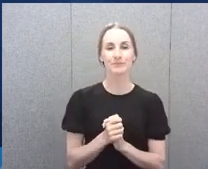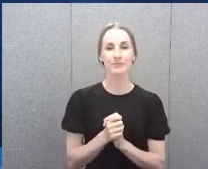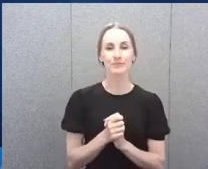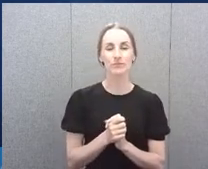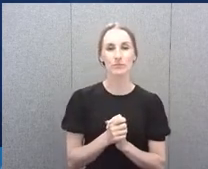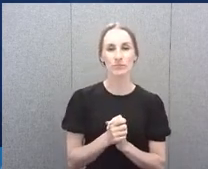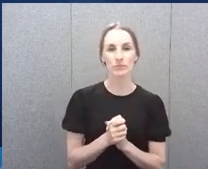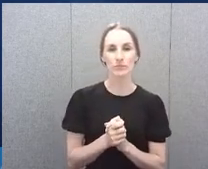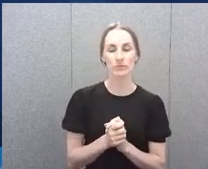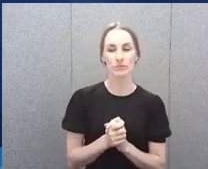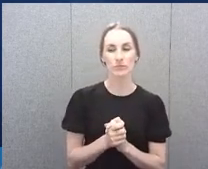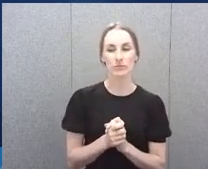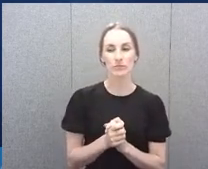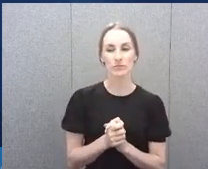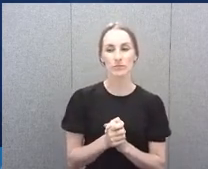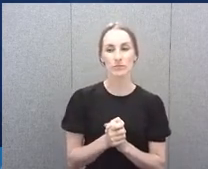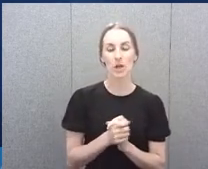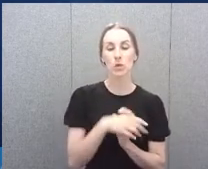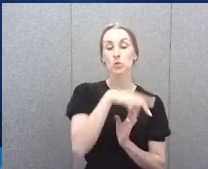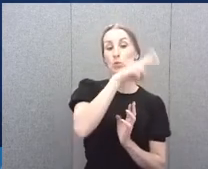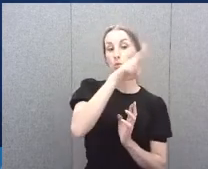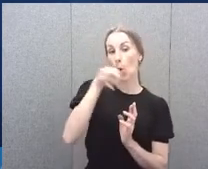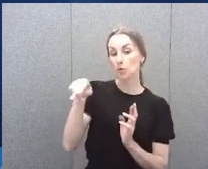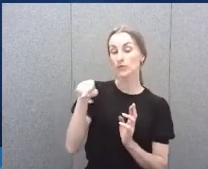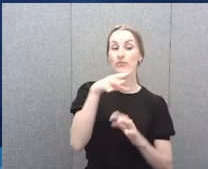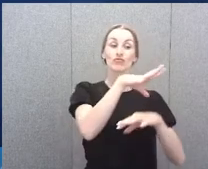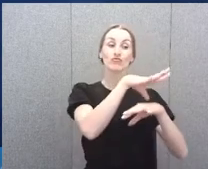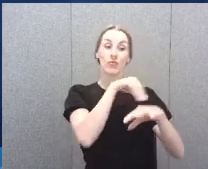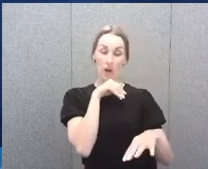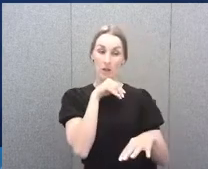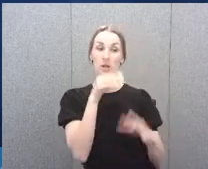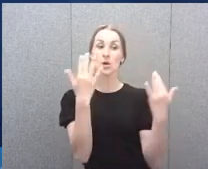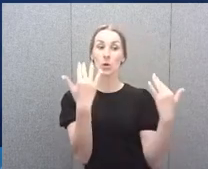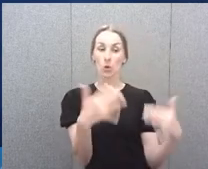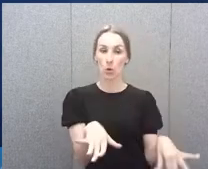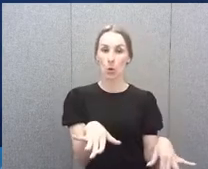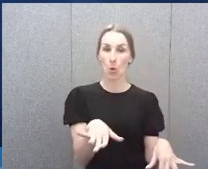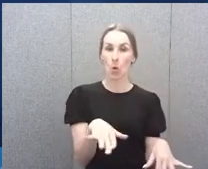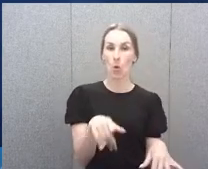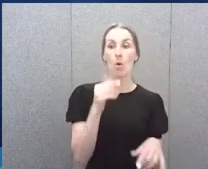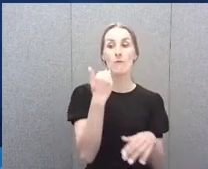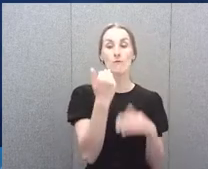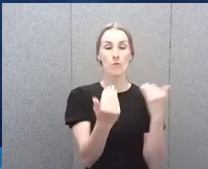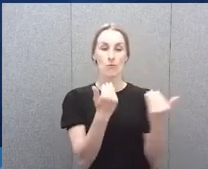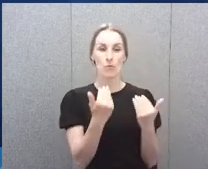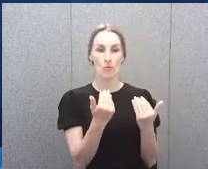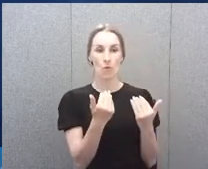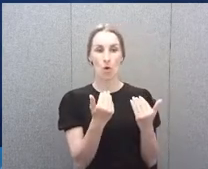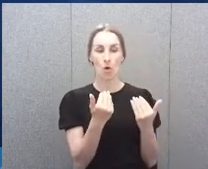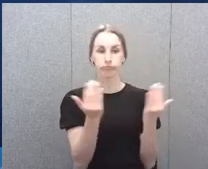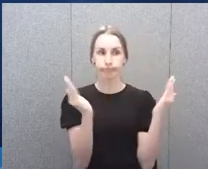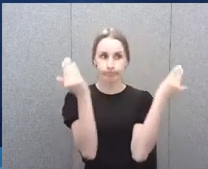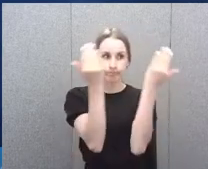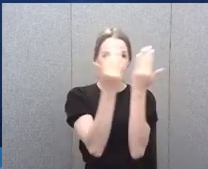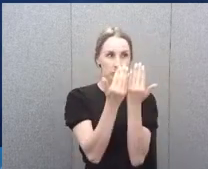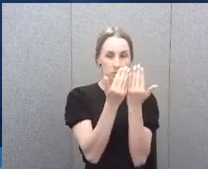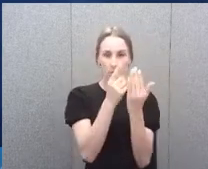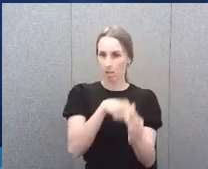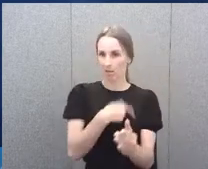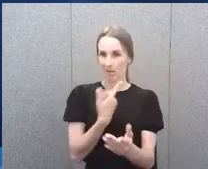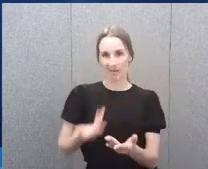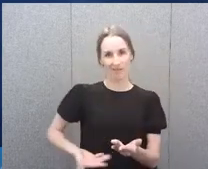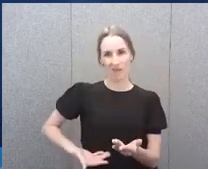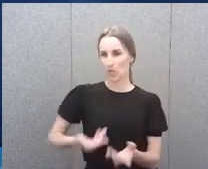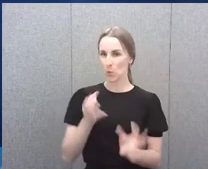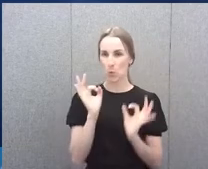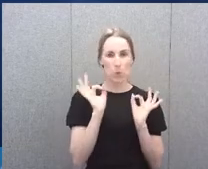возможности прорваться, но а про вооруженные силы, да, шведы созрели, датчане созрели, но они